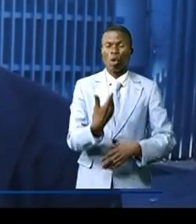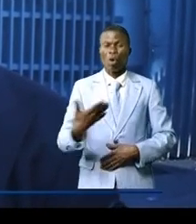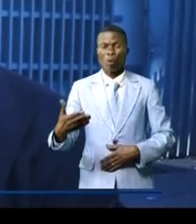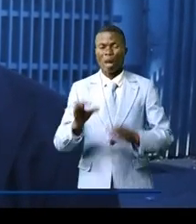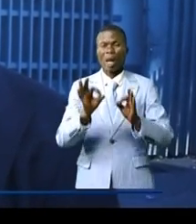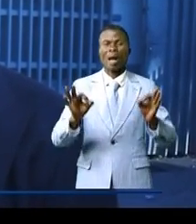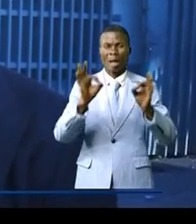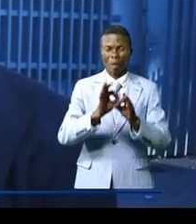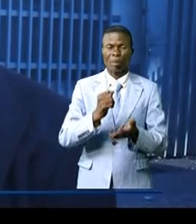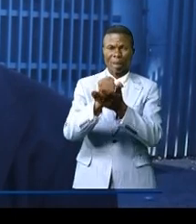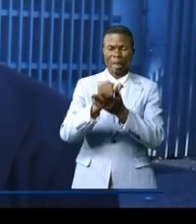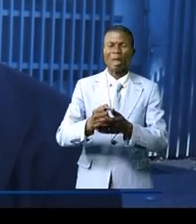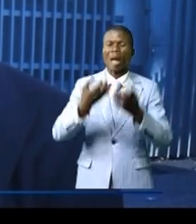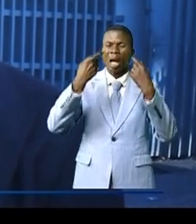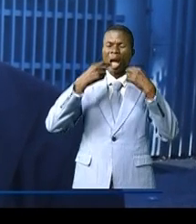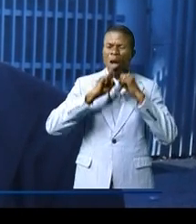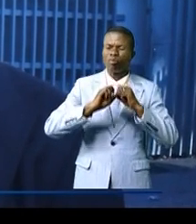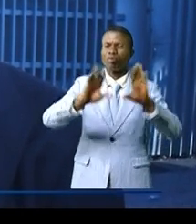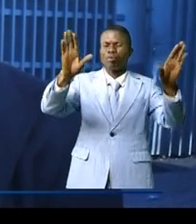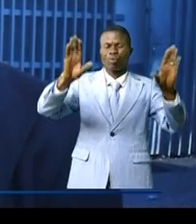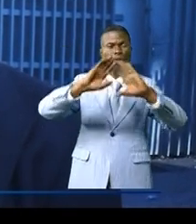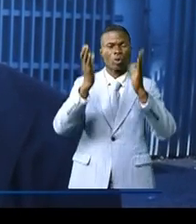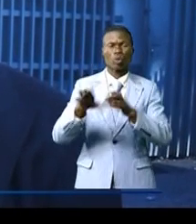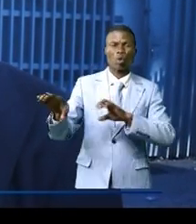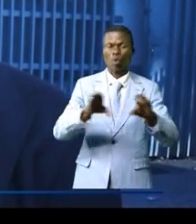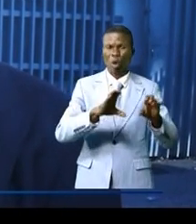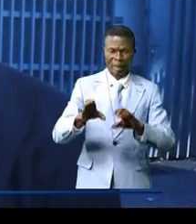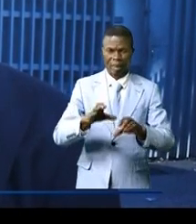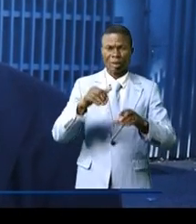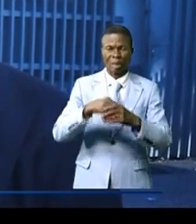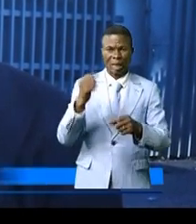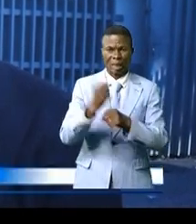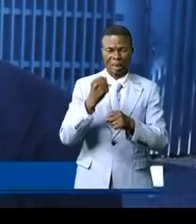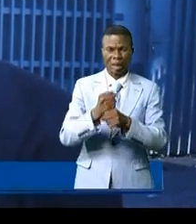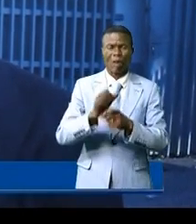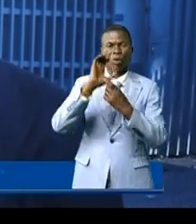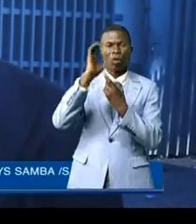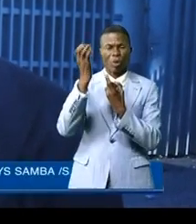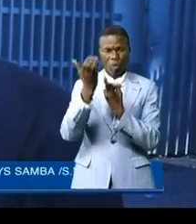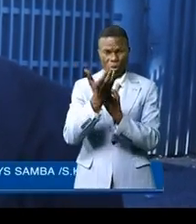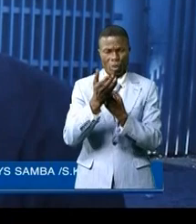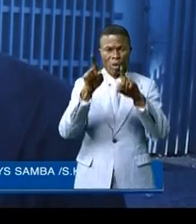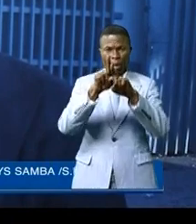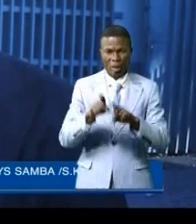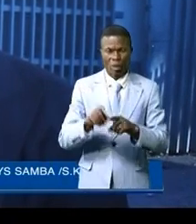leur permettre de parler en toute objectivité et avec beaucoup de pertinence du secteur de la culture, qui est l'un des